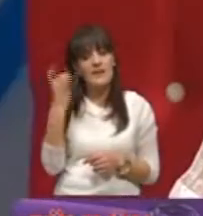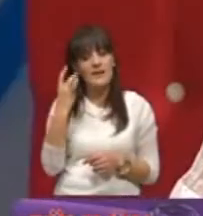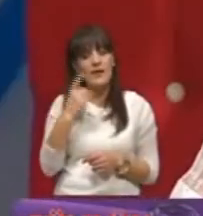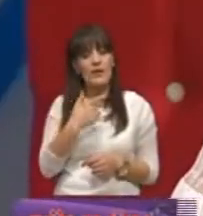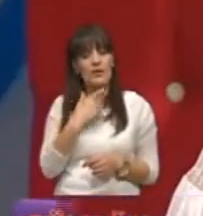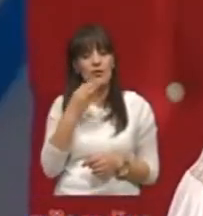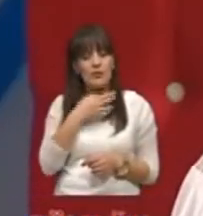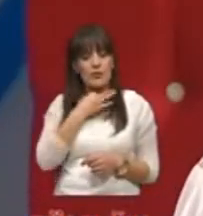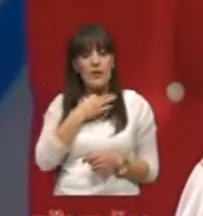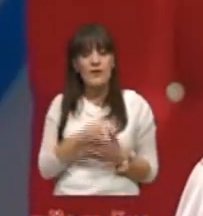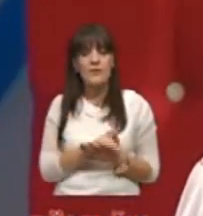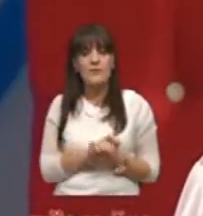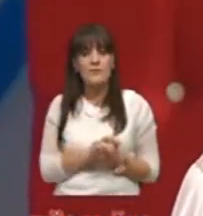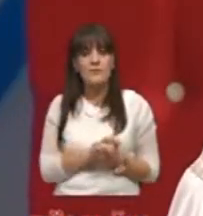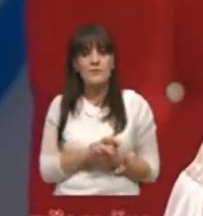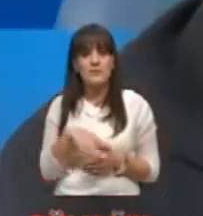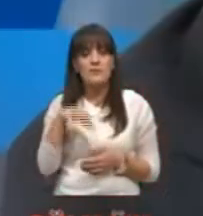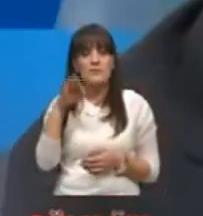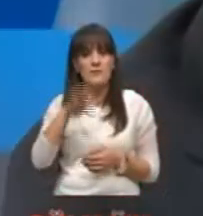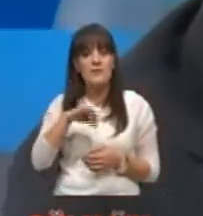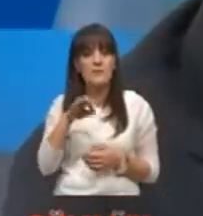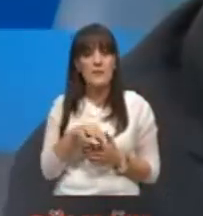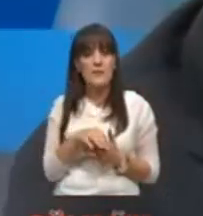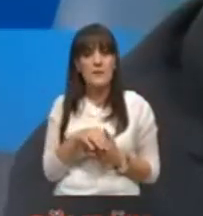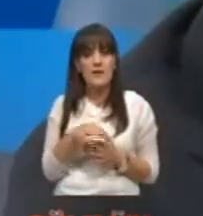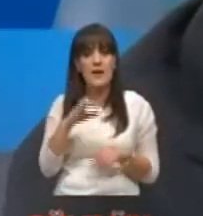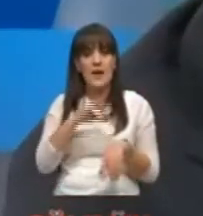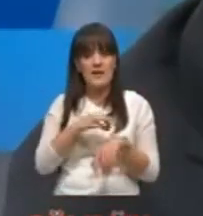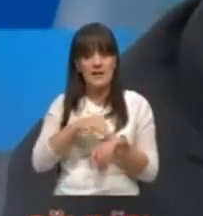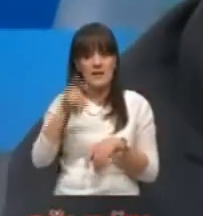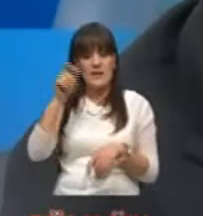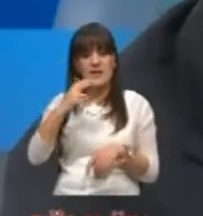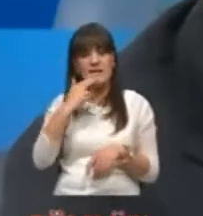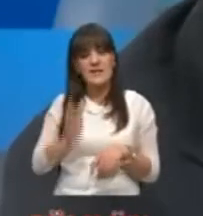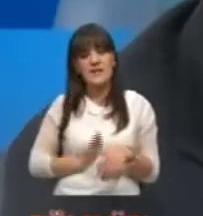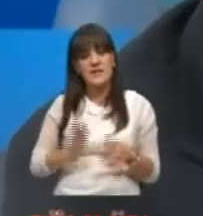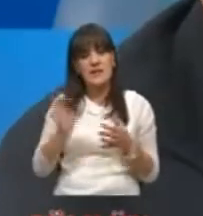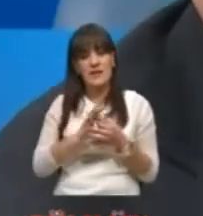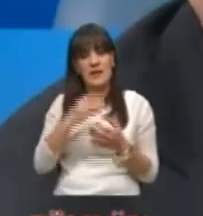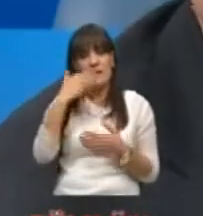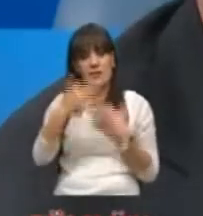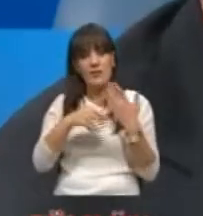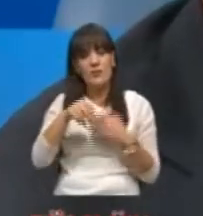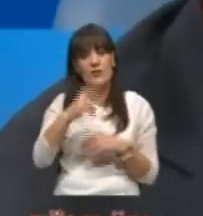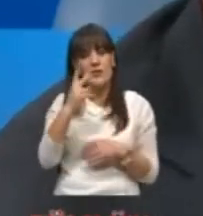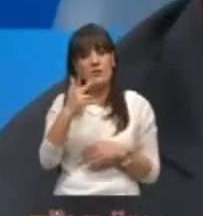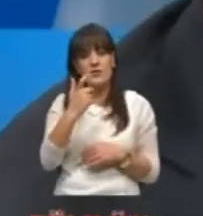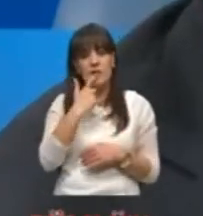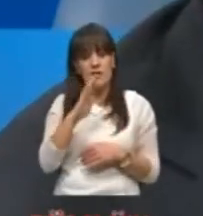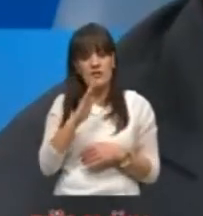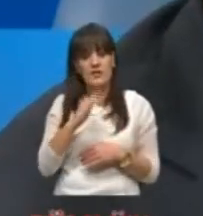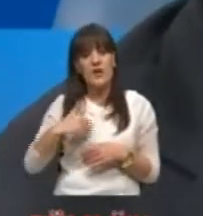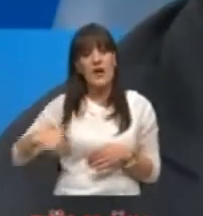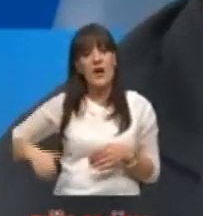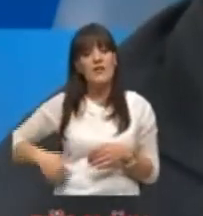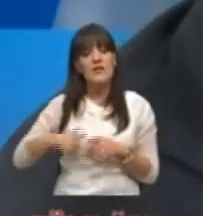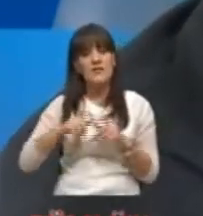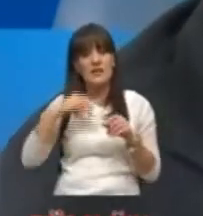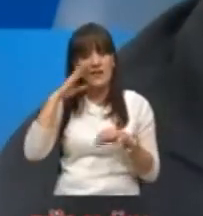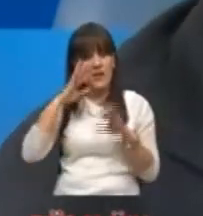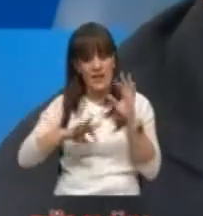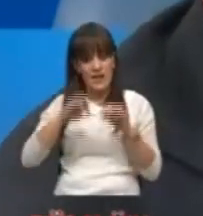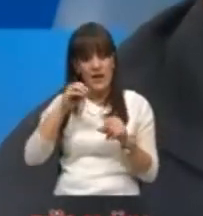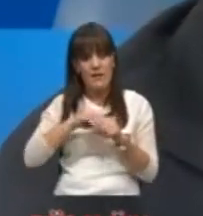Dinleyin lütfen. Hoşçakalın. Sağ olun. Teşekkür ederim. Hastamızın kızıyla ilgili bahsettiği bu 2-3 yaşındaki kalça çıkığı